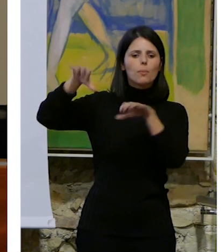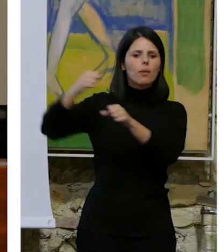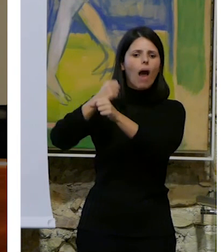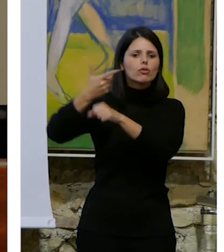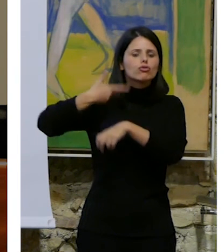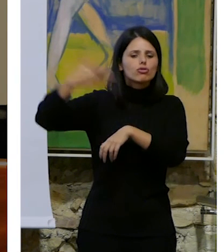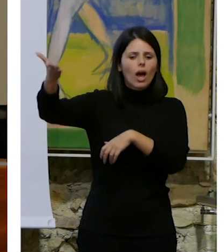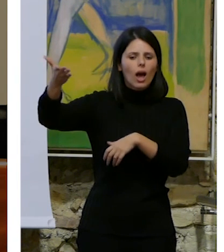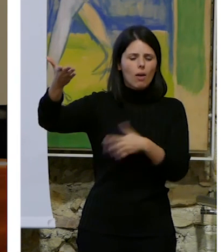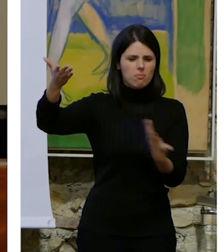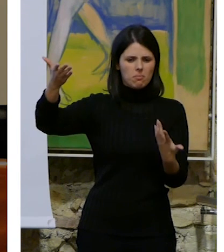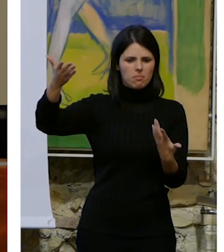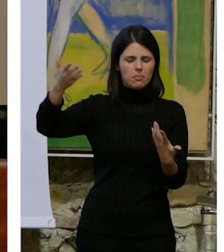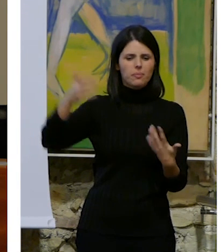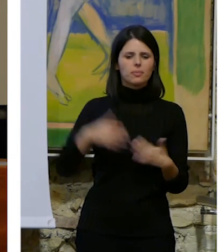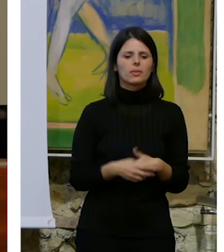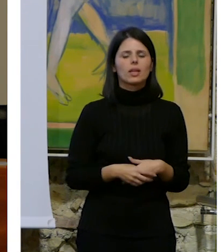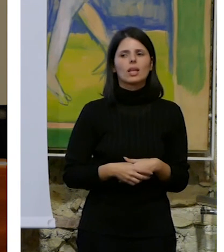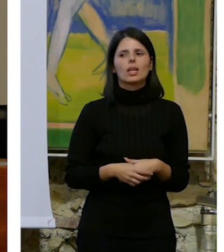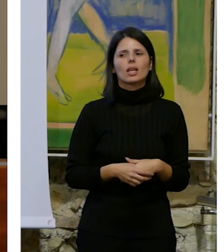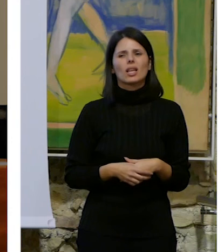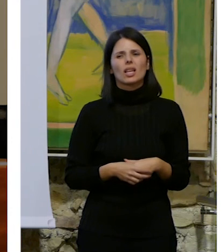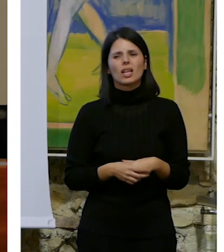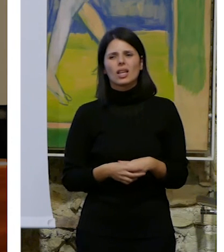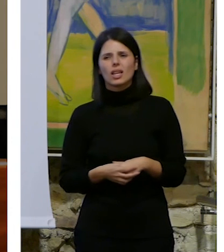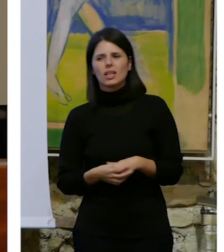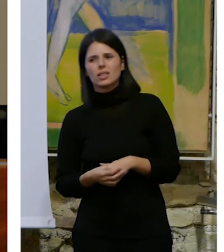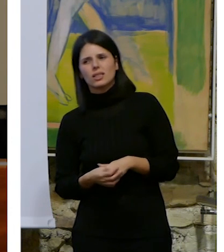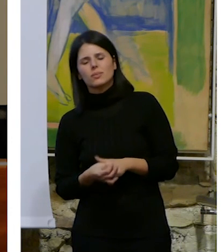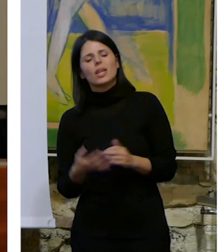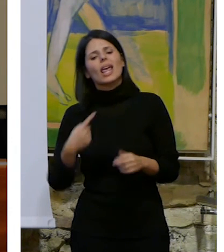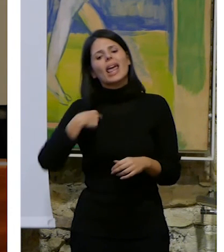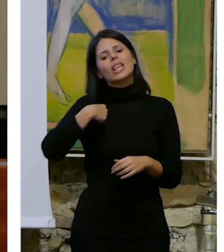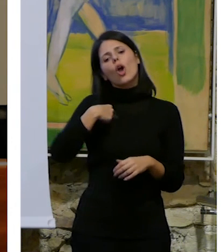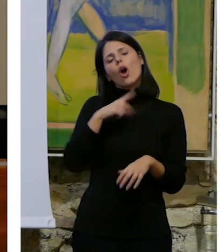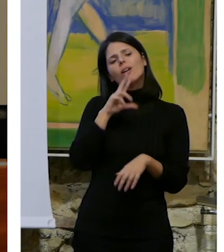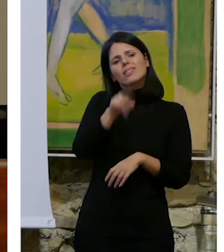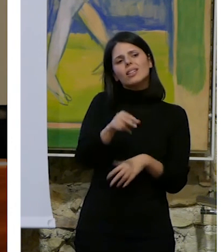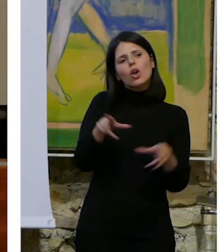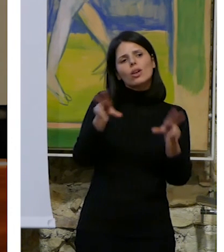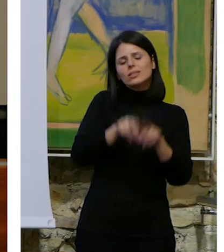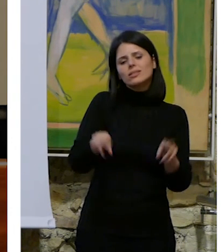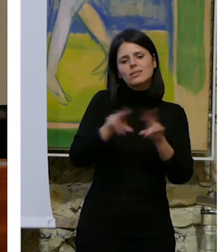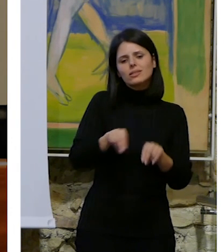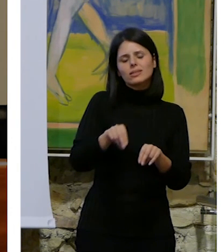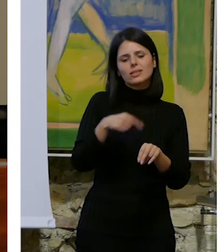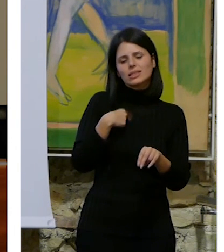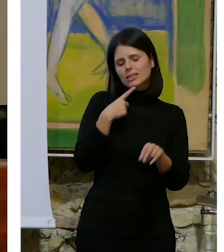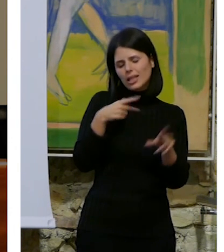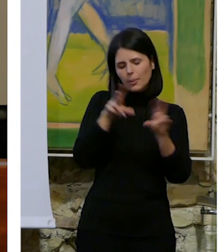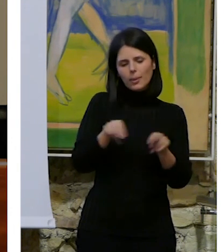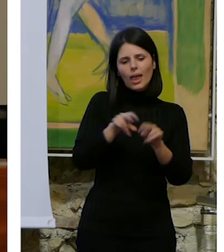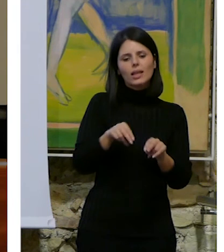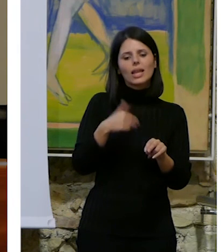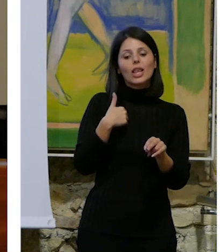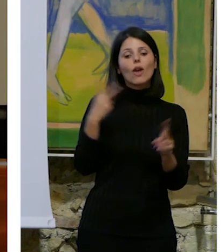quasi, quasi incredibile, no? Quindi, io dico sempre questo: io non sono un nazionalista, anzi